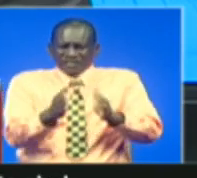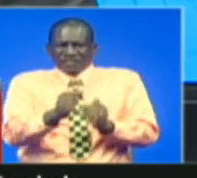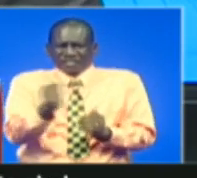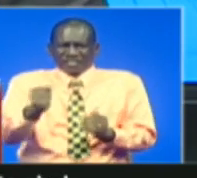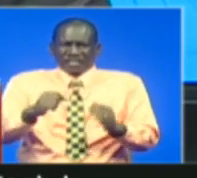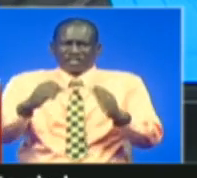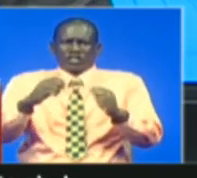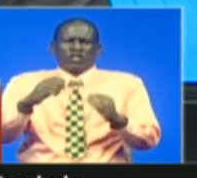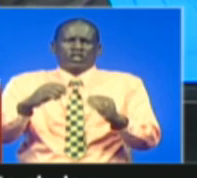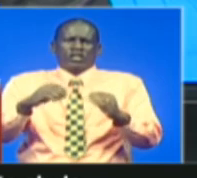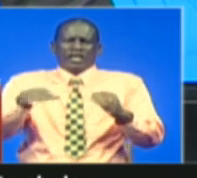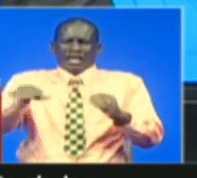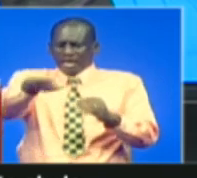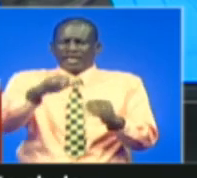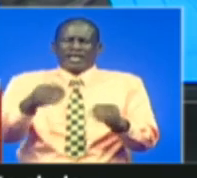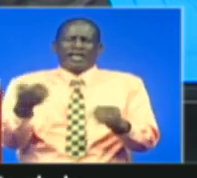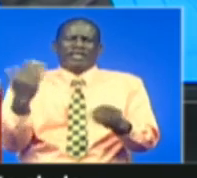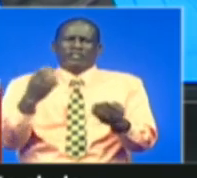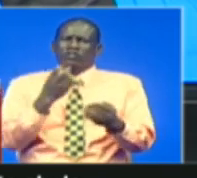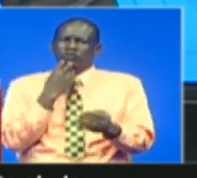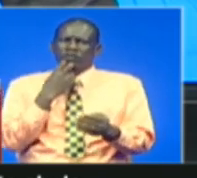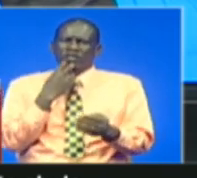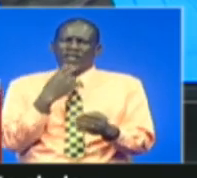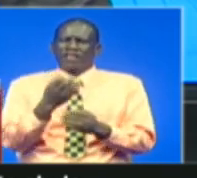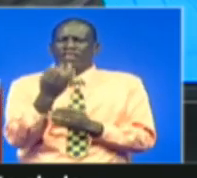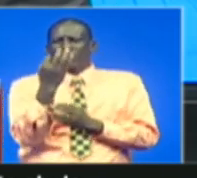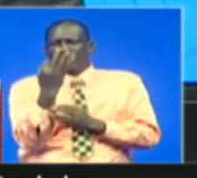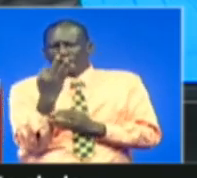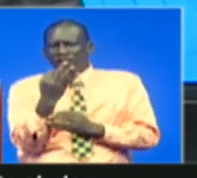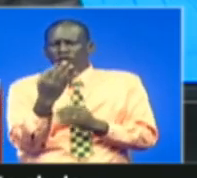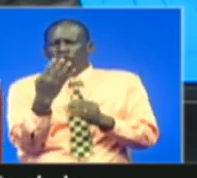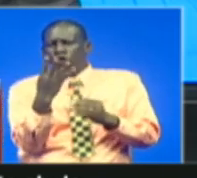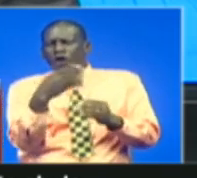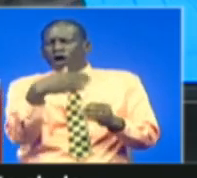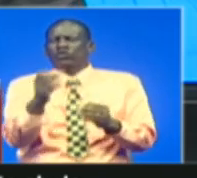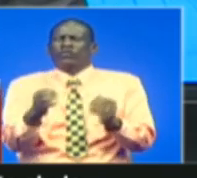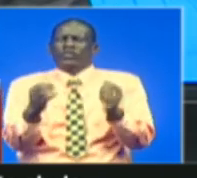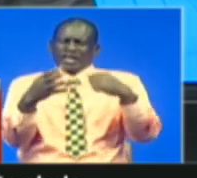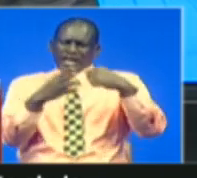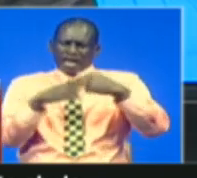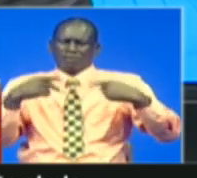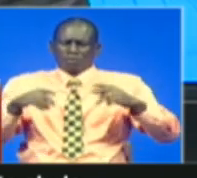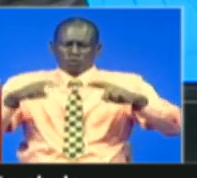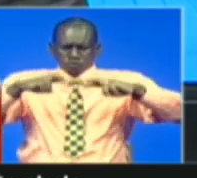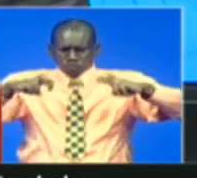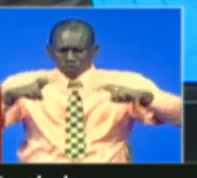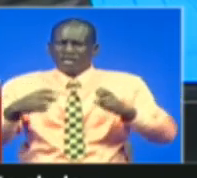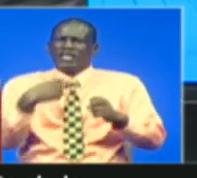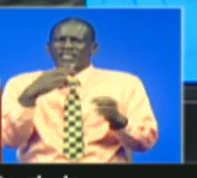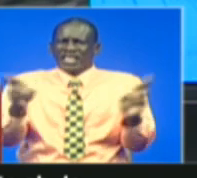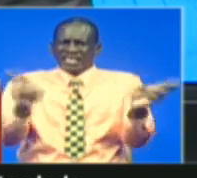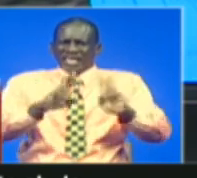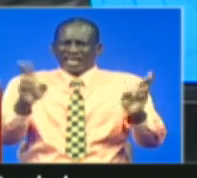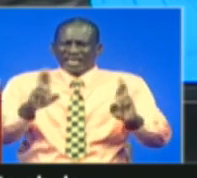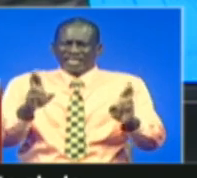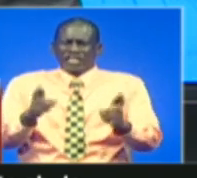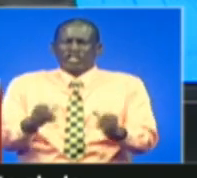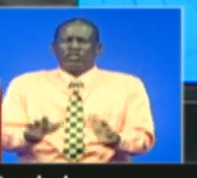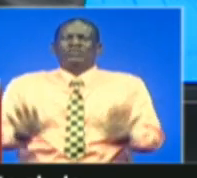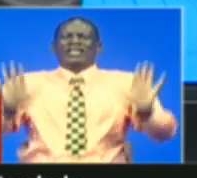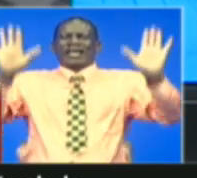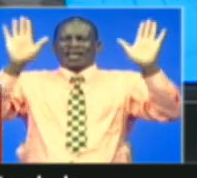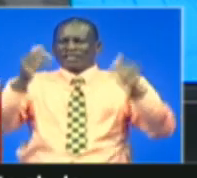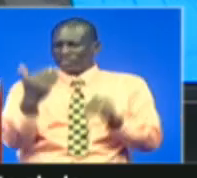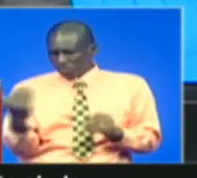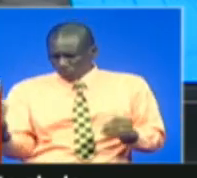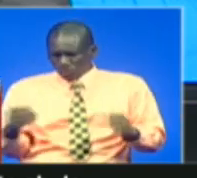huo huo, wazazi washukiwa tatu miongoni mwa tisa ambao wanasakwa na polisi wamesema kwamba wako tayari kuwasalimisha watoto wao kwa maafisa wa usalama,